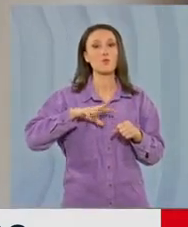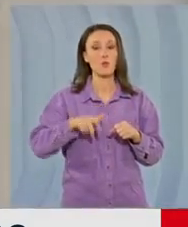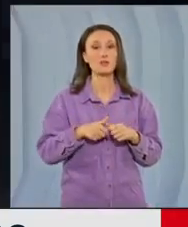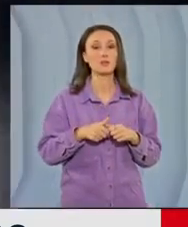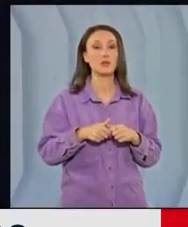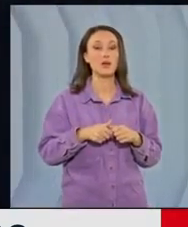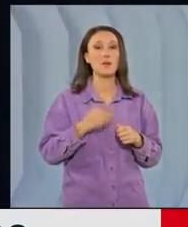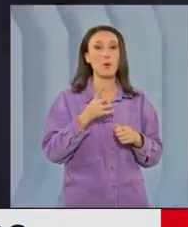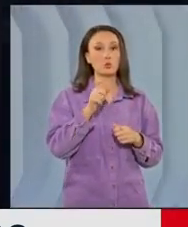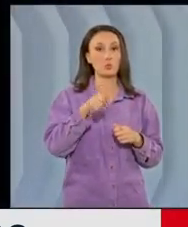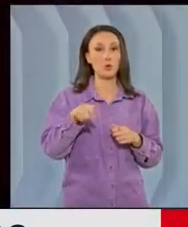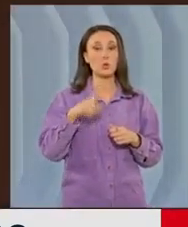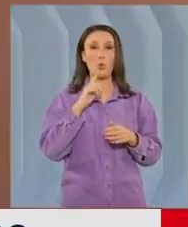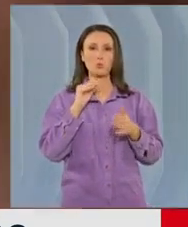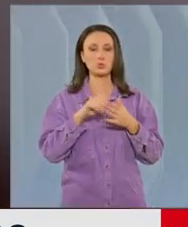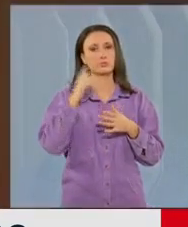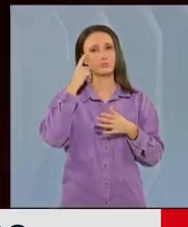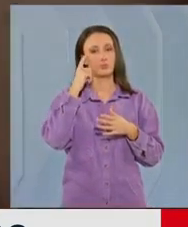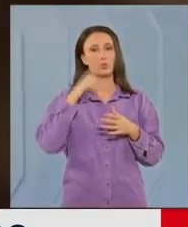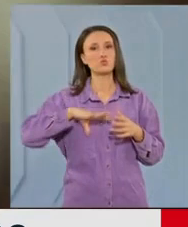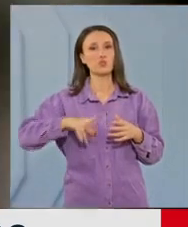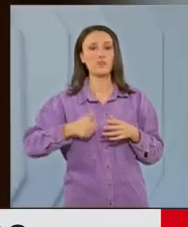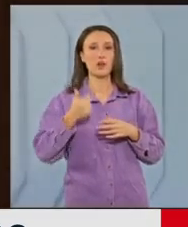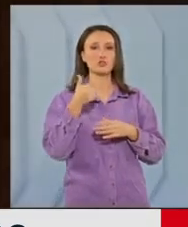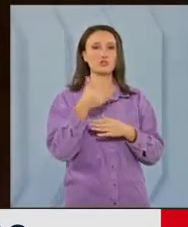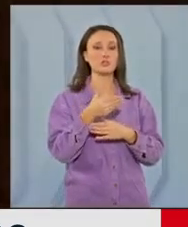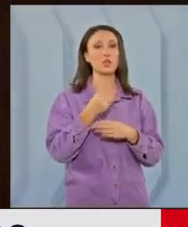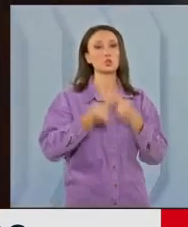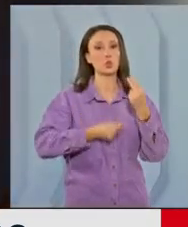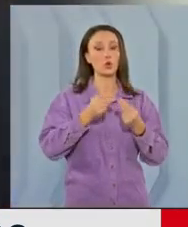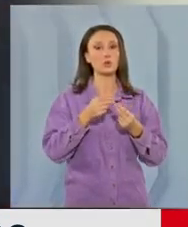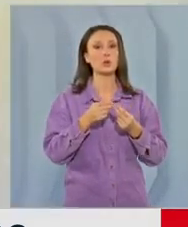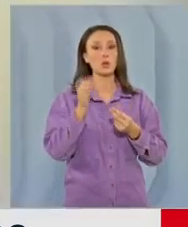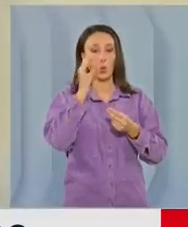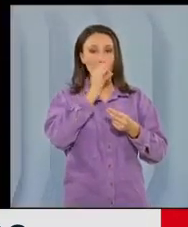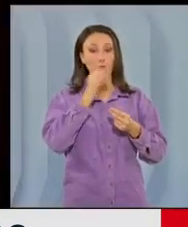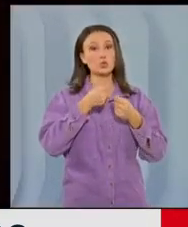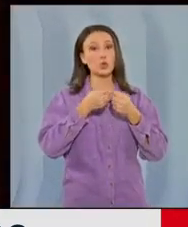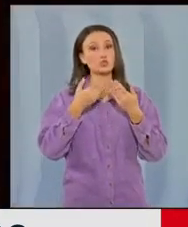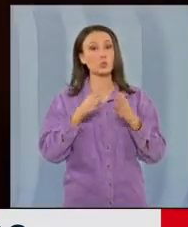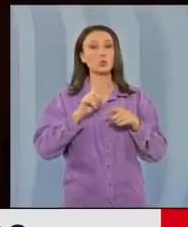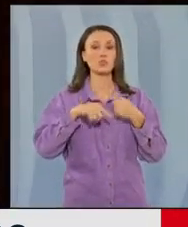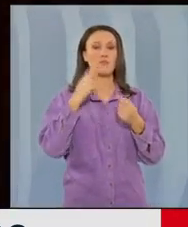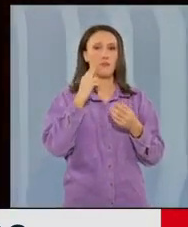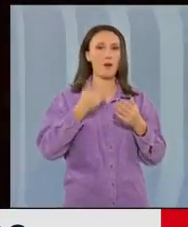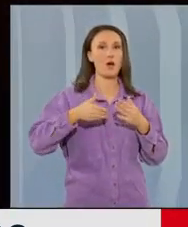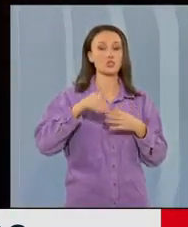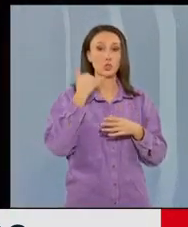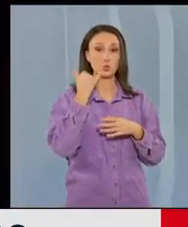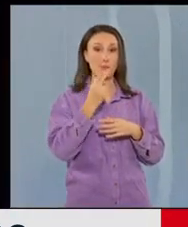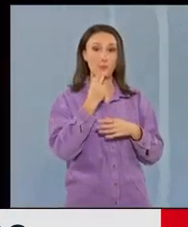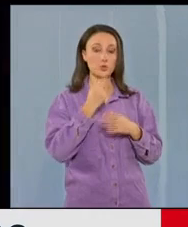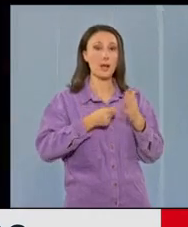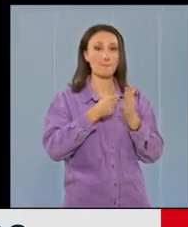Vizate sunt 4 persoane care au pus la cale un jaf la o agenție de jocuri de noroc. Totul a început după ce angajata sălii a sunat la poliție